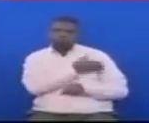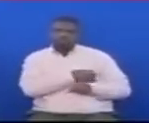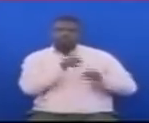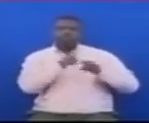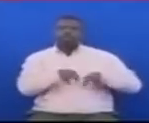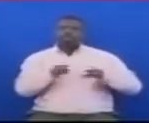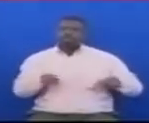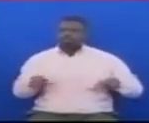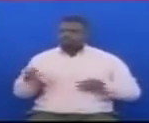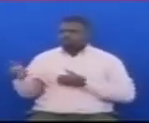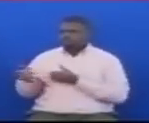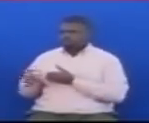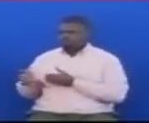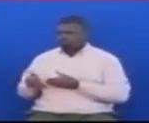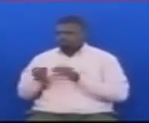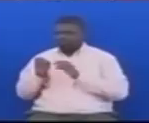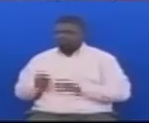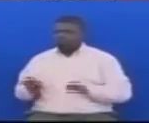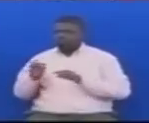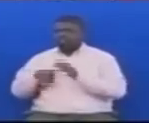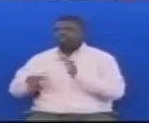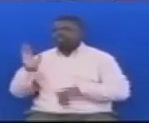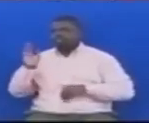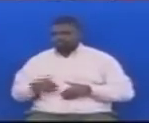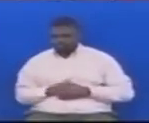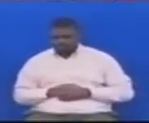mahakama kwa ukaribu lakini na kwa ufanisi zaidi.